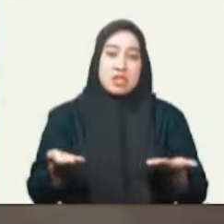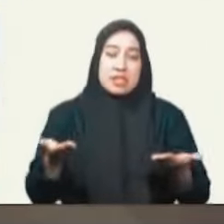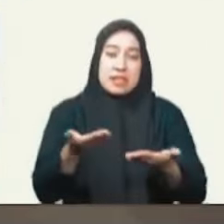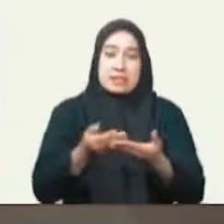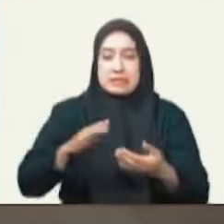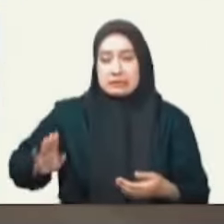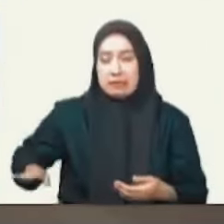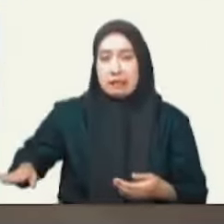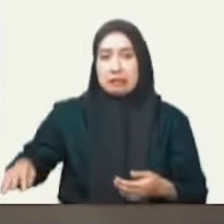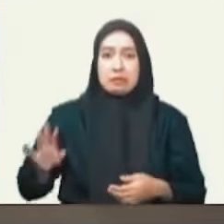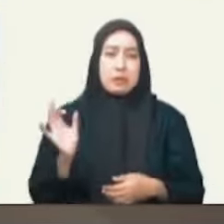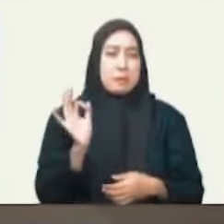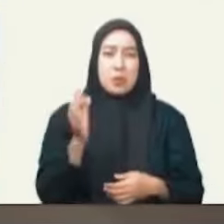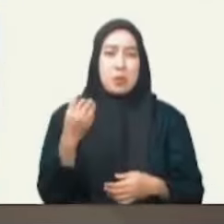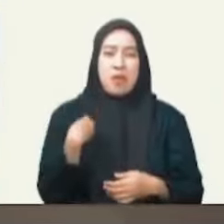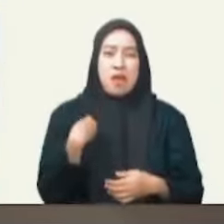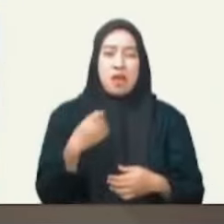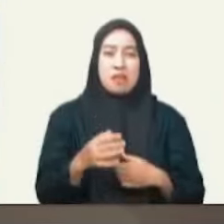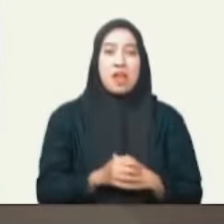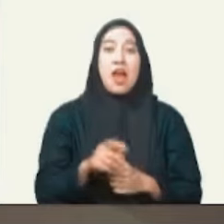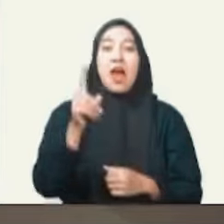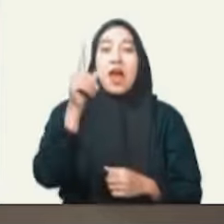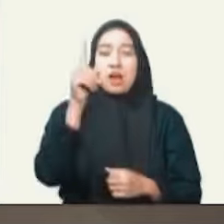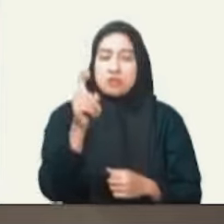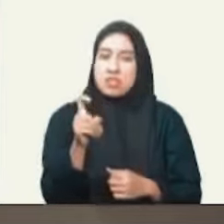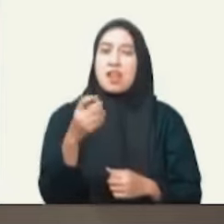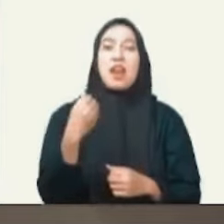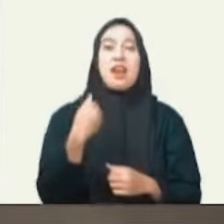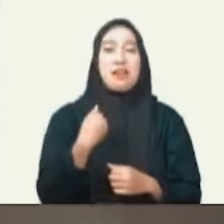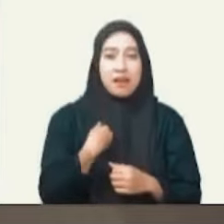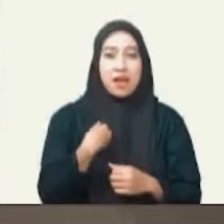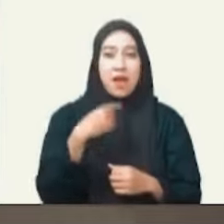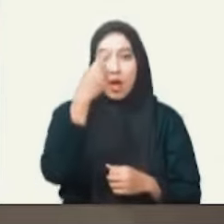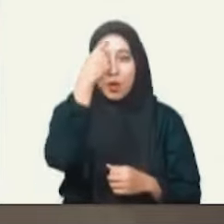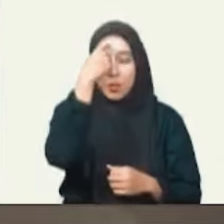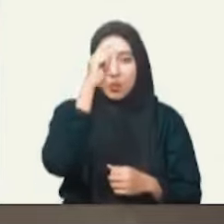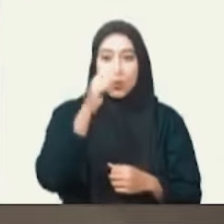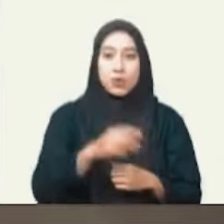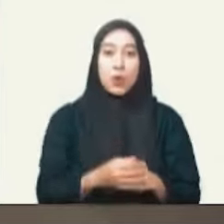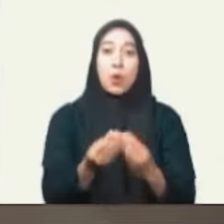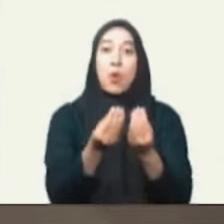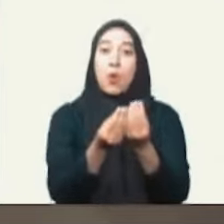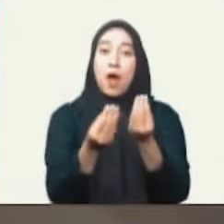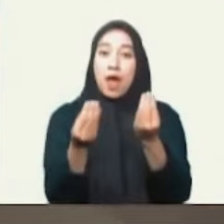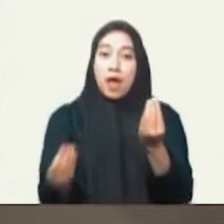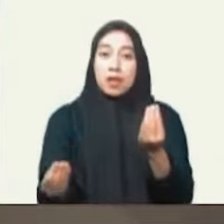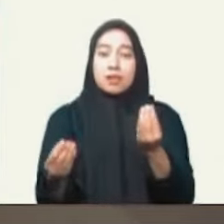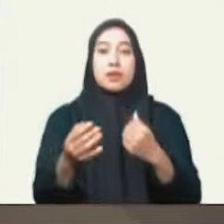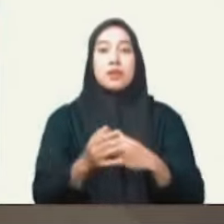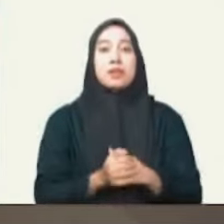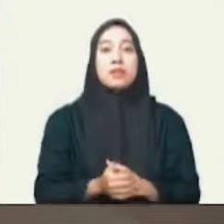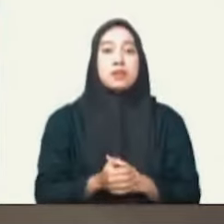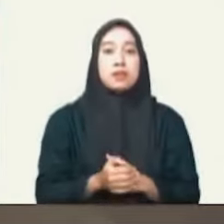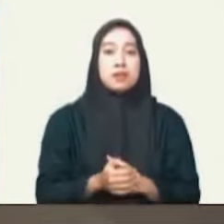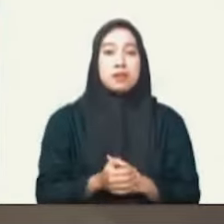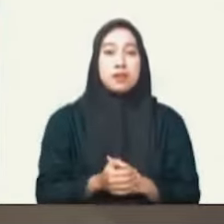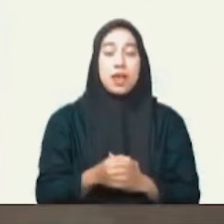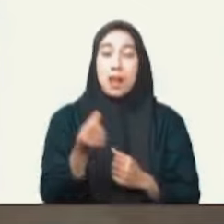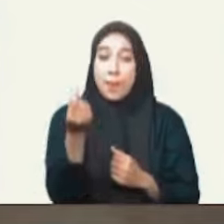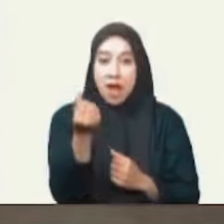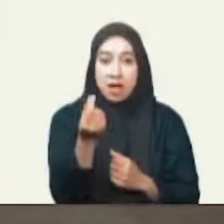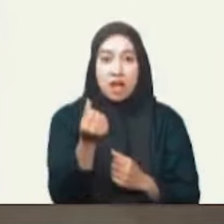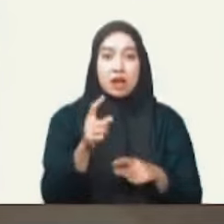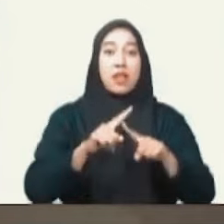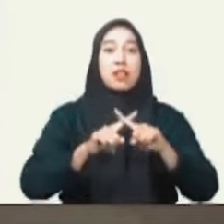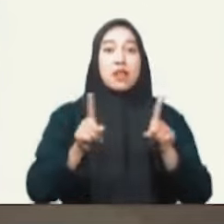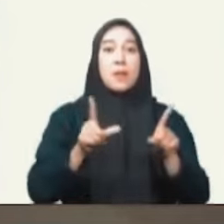Dah, sebenarnya harusnya ada tanah untuk kalimat apa wakil gubernur yang menganggarkan. Tapi